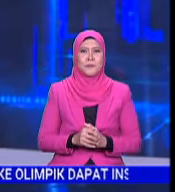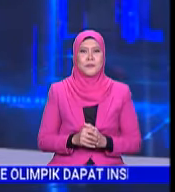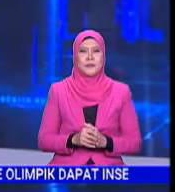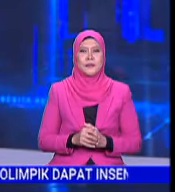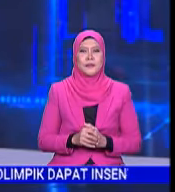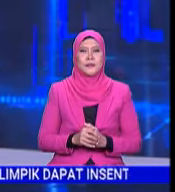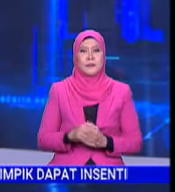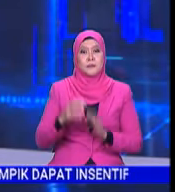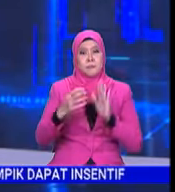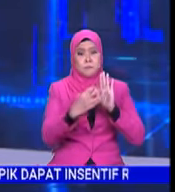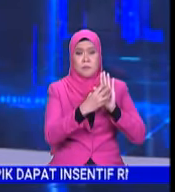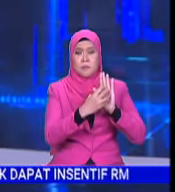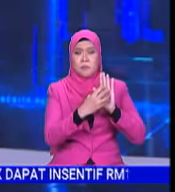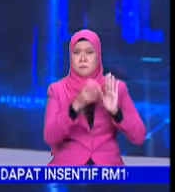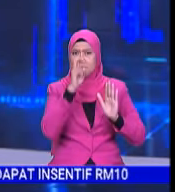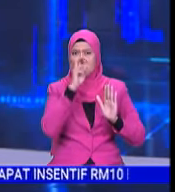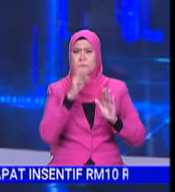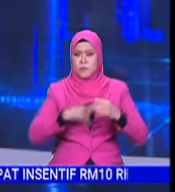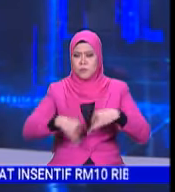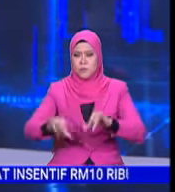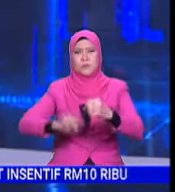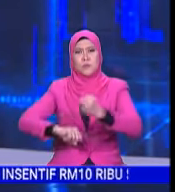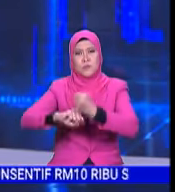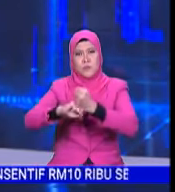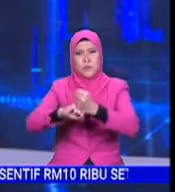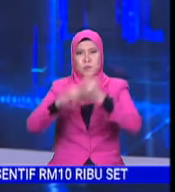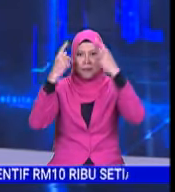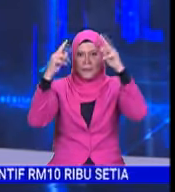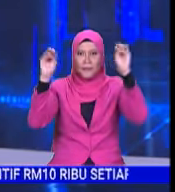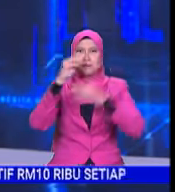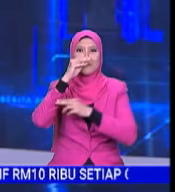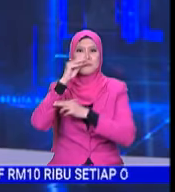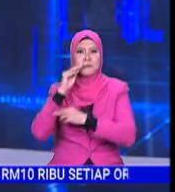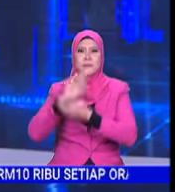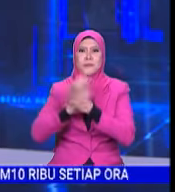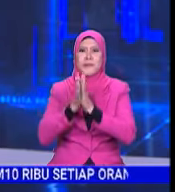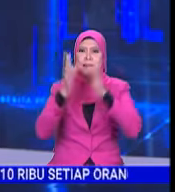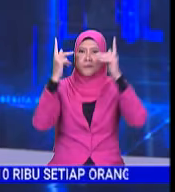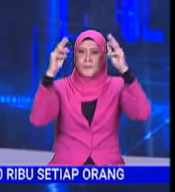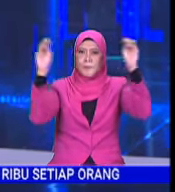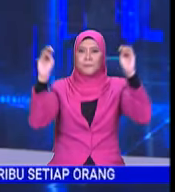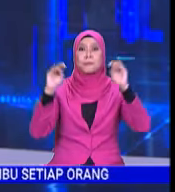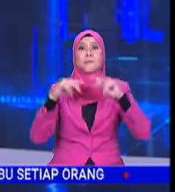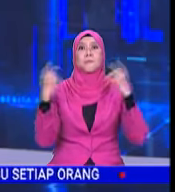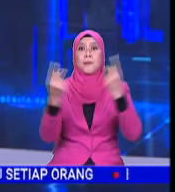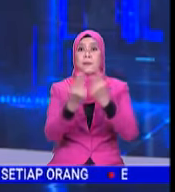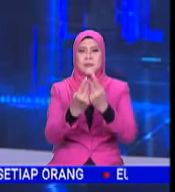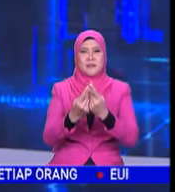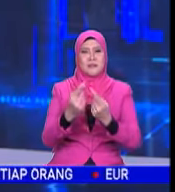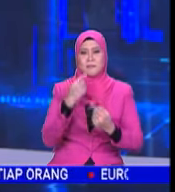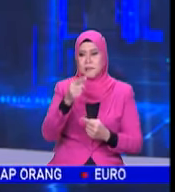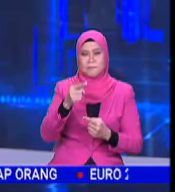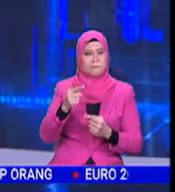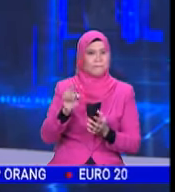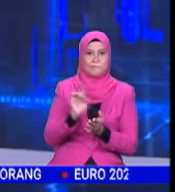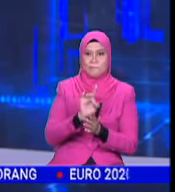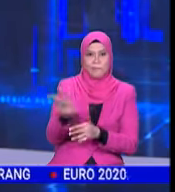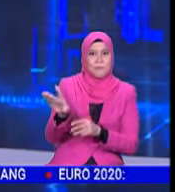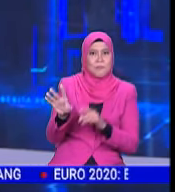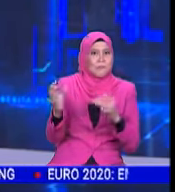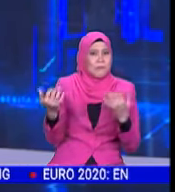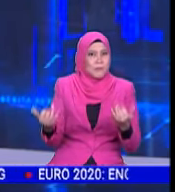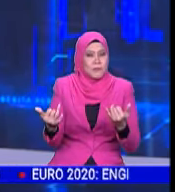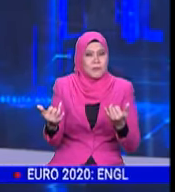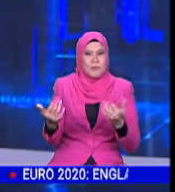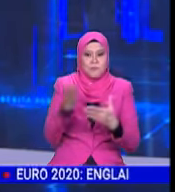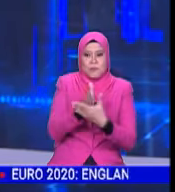Sementara itu, PAS menegaskan untuk terus menyokong Tan Sri Muhyiddin selaku Perdana Menteri. Parti itu turut menyanggah cubaan pihak tertentu yang cuba